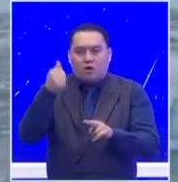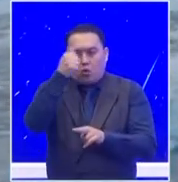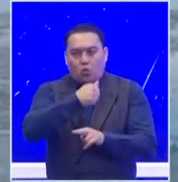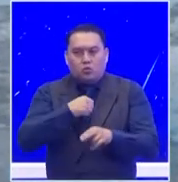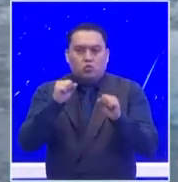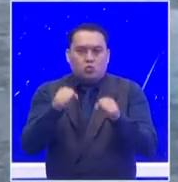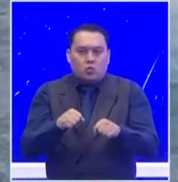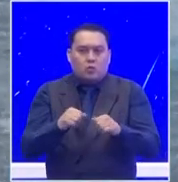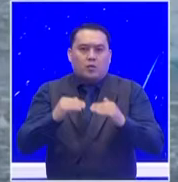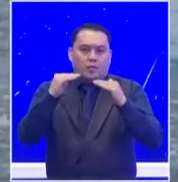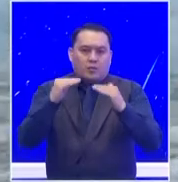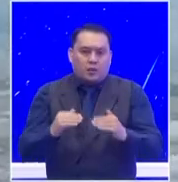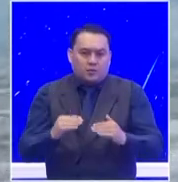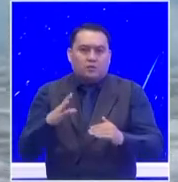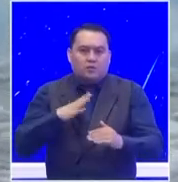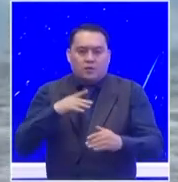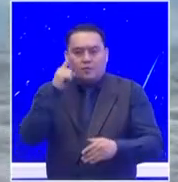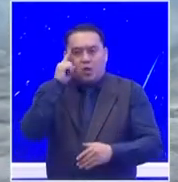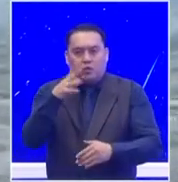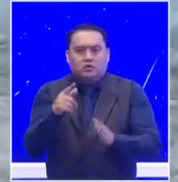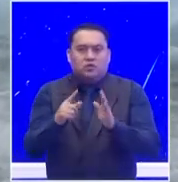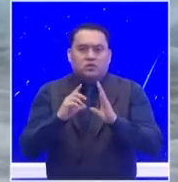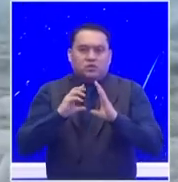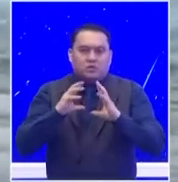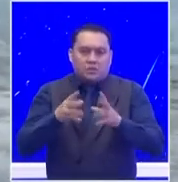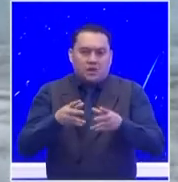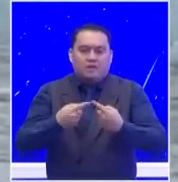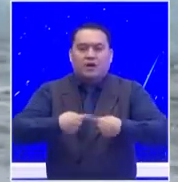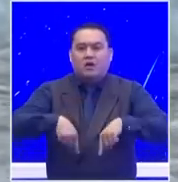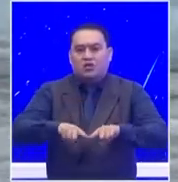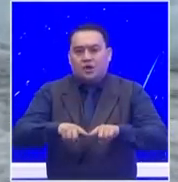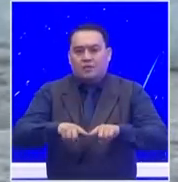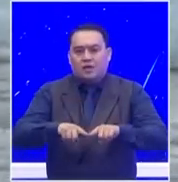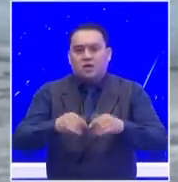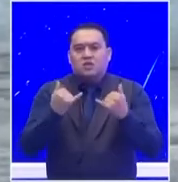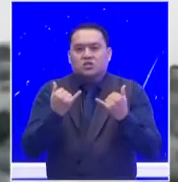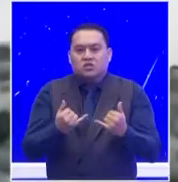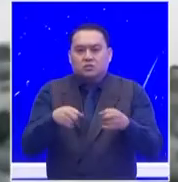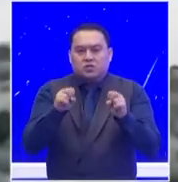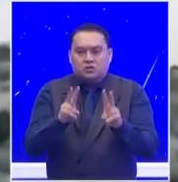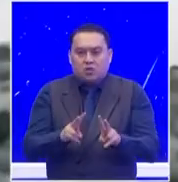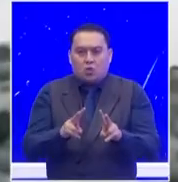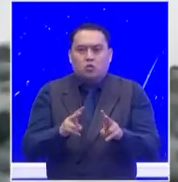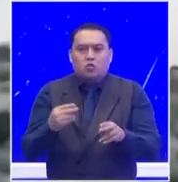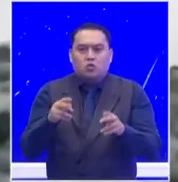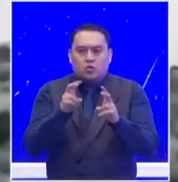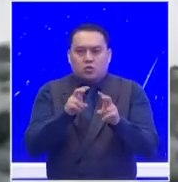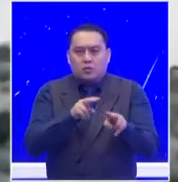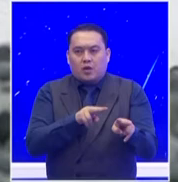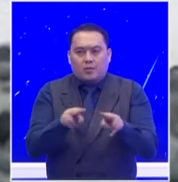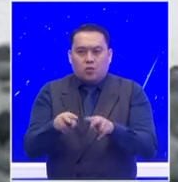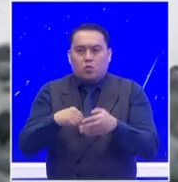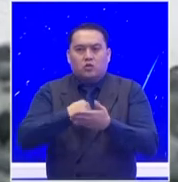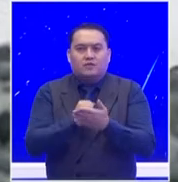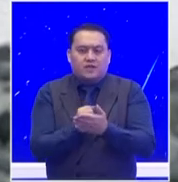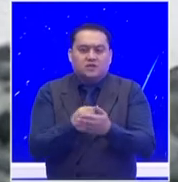должны быть еще подтверждены синоптиками из Всемирной метеорологической организации. Но и сейчас эксперты, основываясь на наблюдениях,